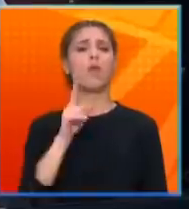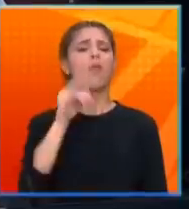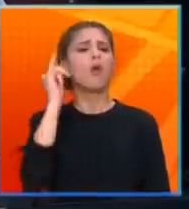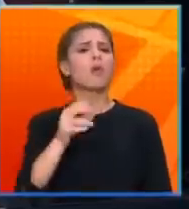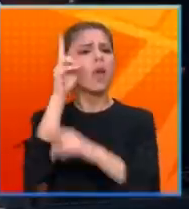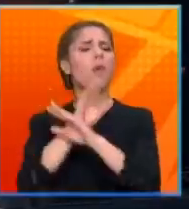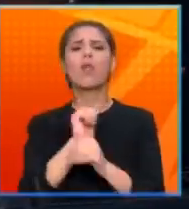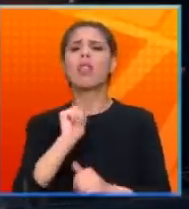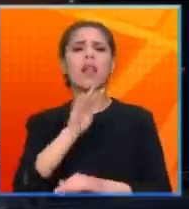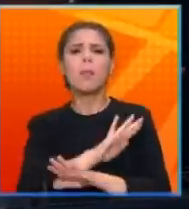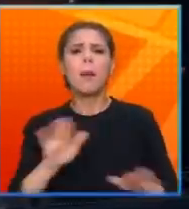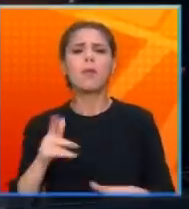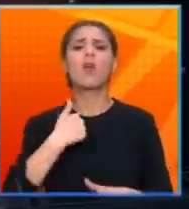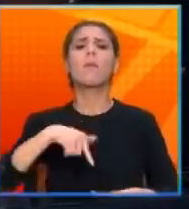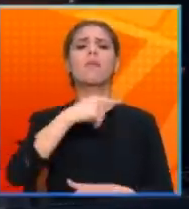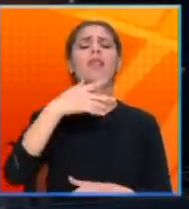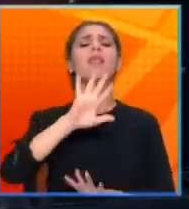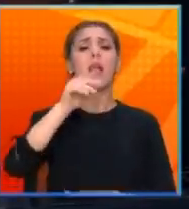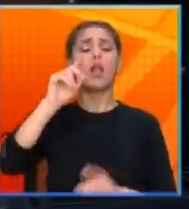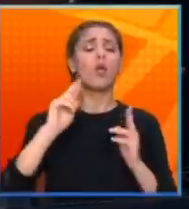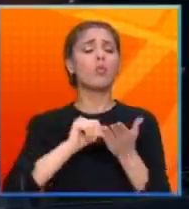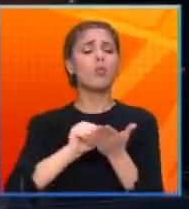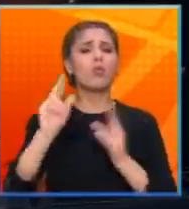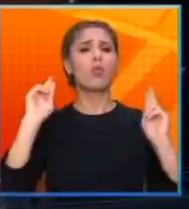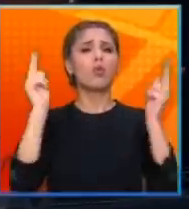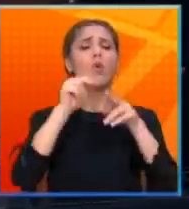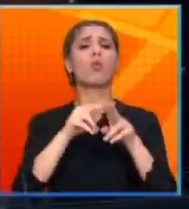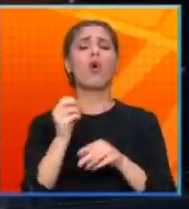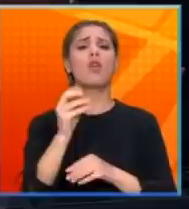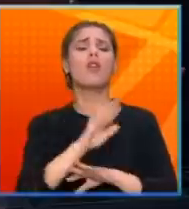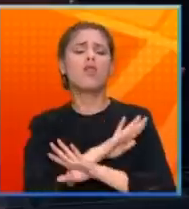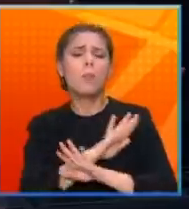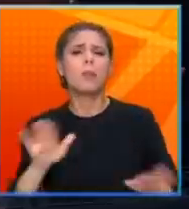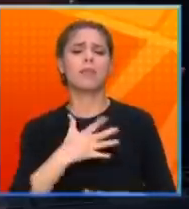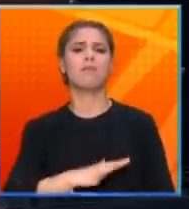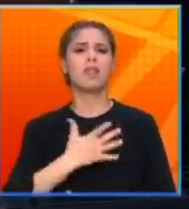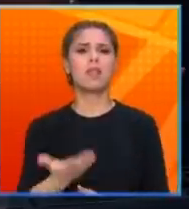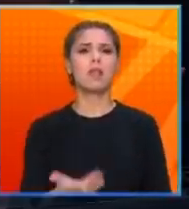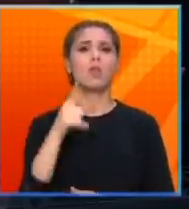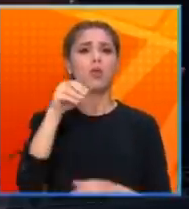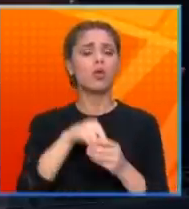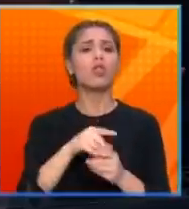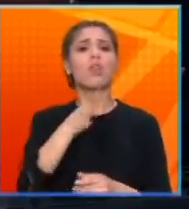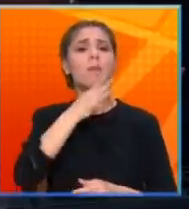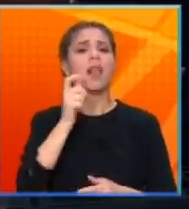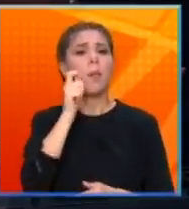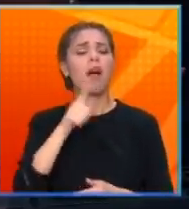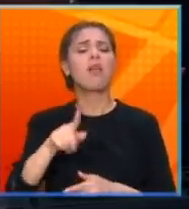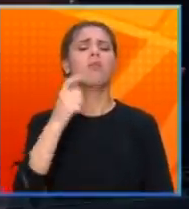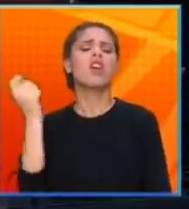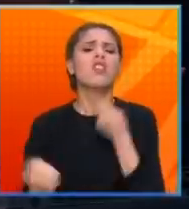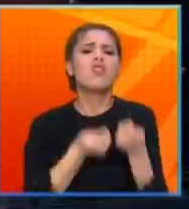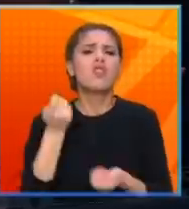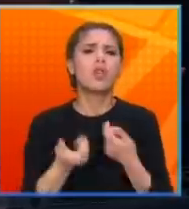Kabus ne zaman bitecek? Sadece biz değil, tüm dünya virüsün bir an evvel tarihe karışmasını istiyor. Bunun için bilim insanları harıl